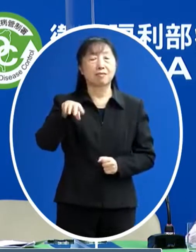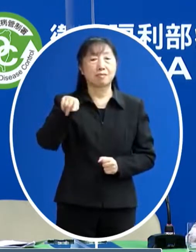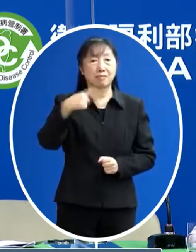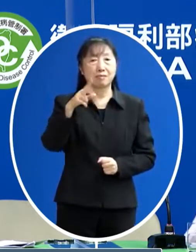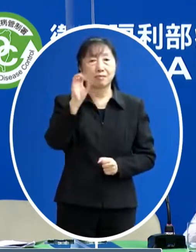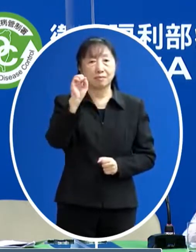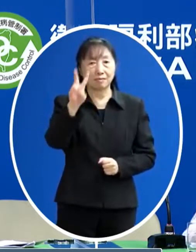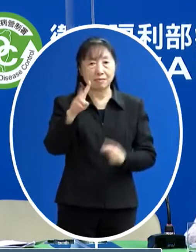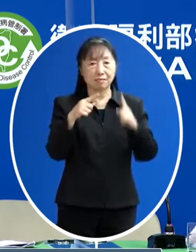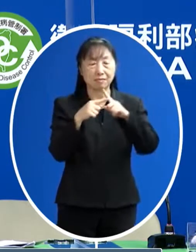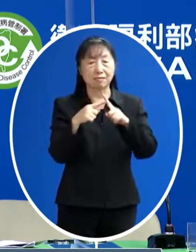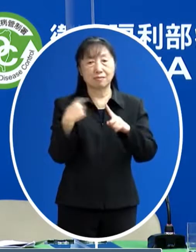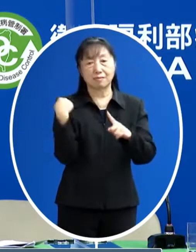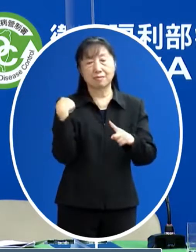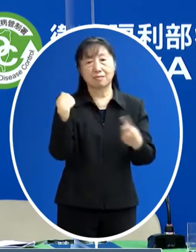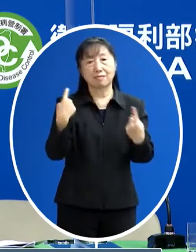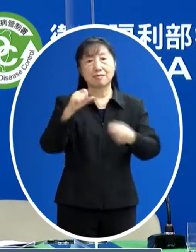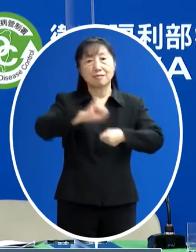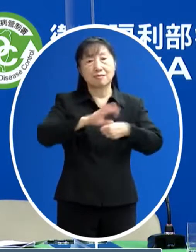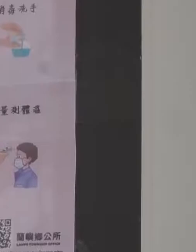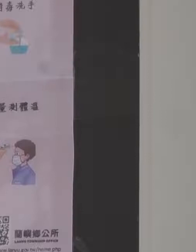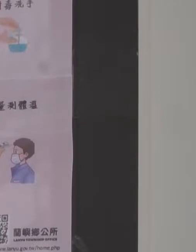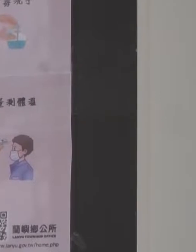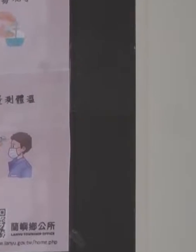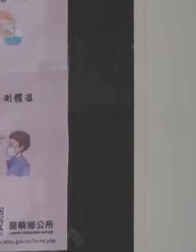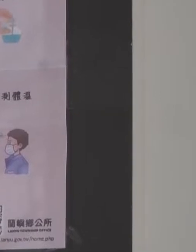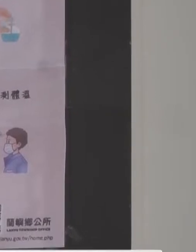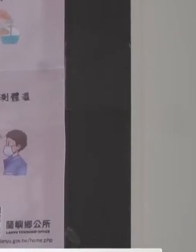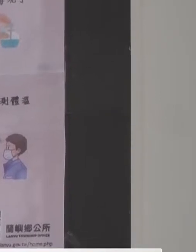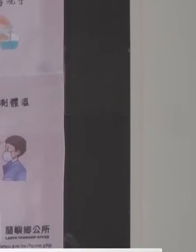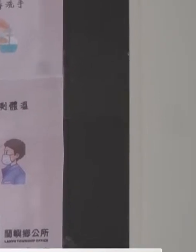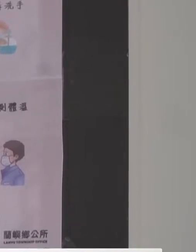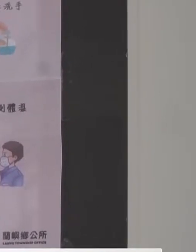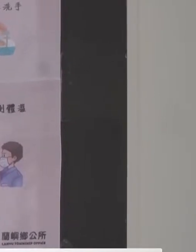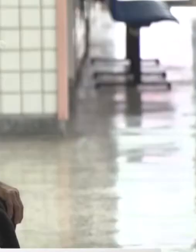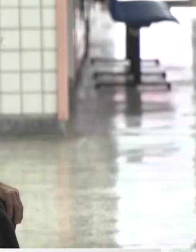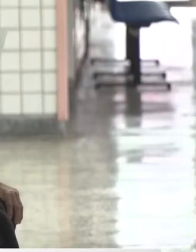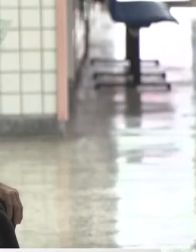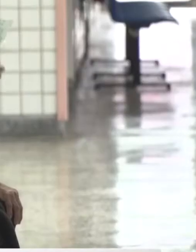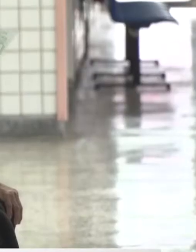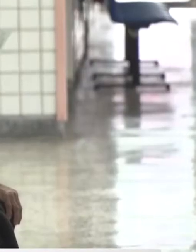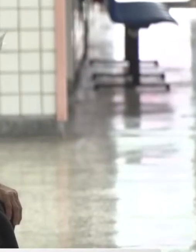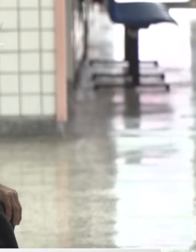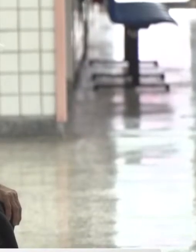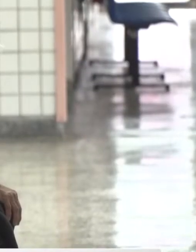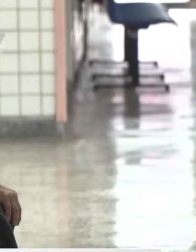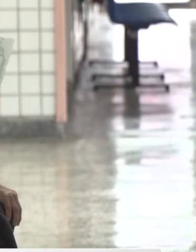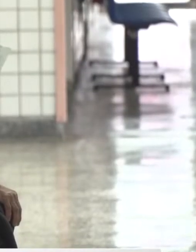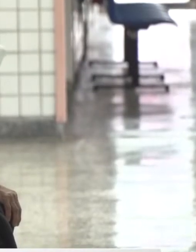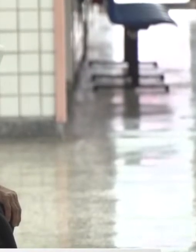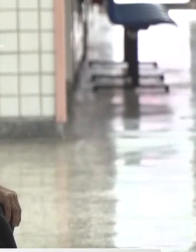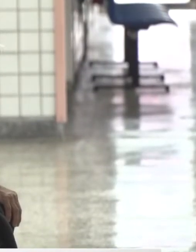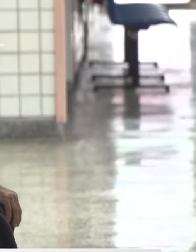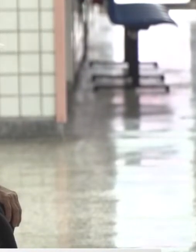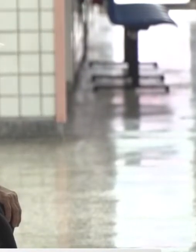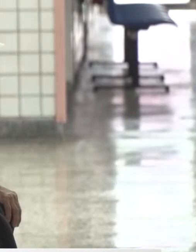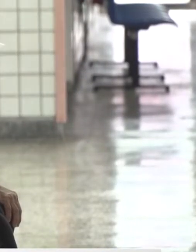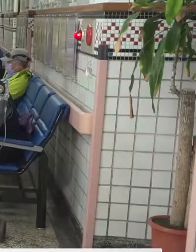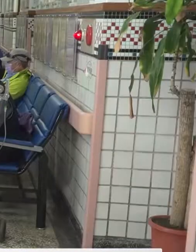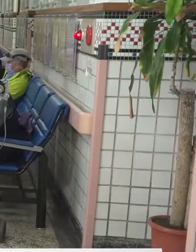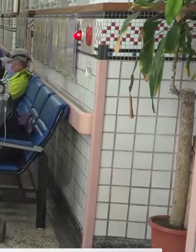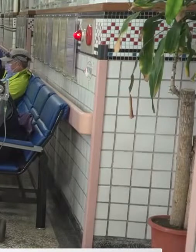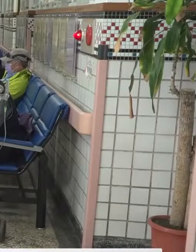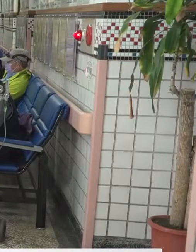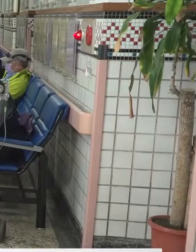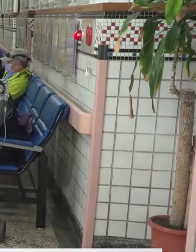23102人，哈，比昨天成长了差不多3成。 国内三号新增23102例本土案例，确诊个案中